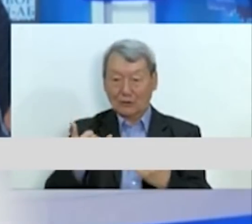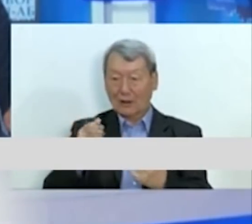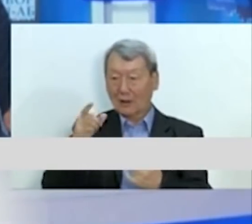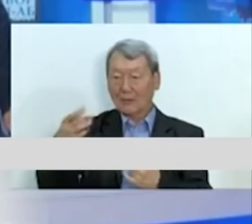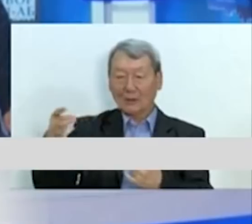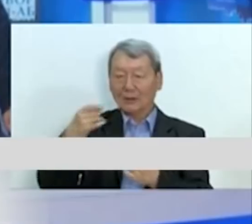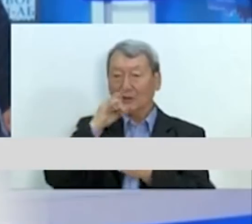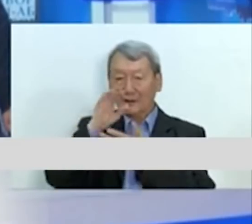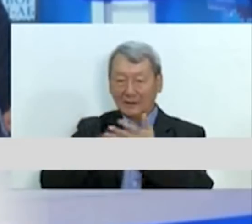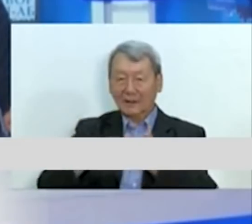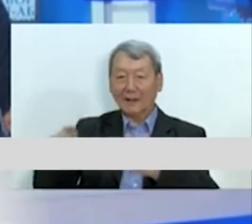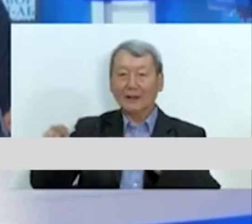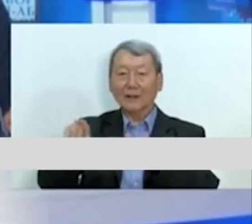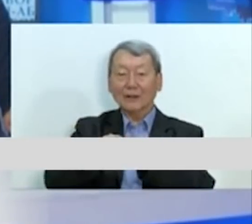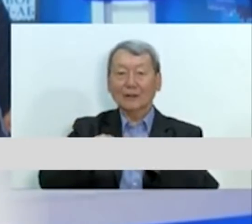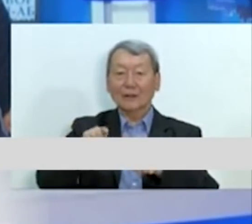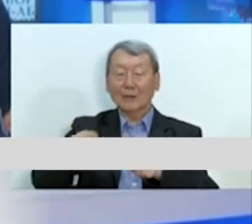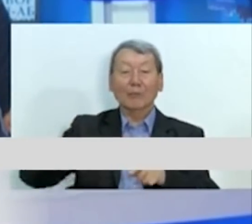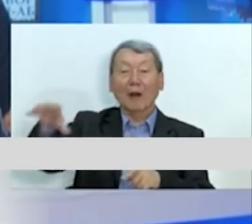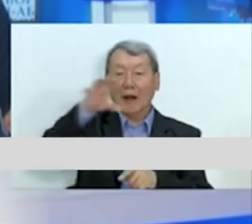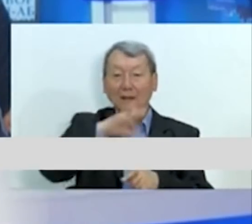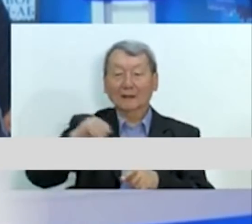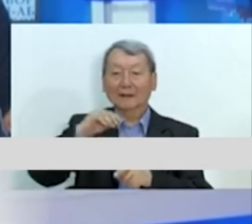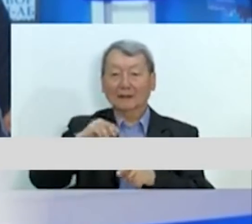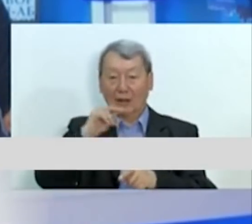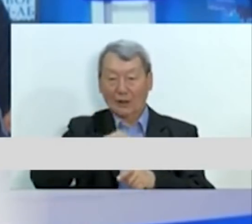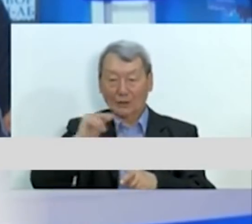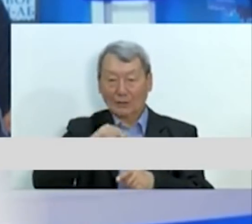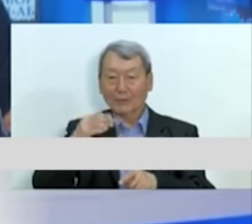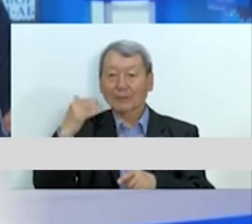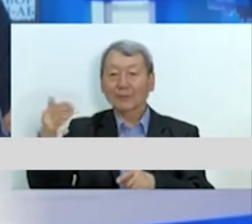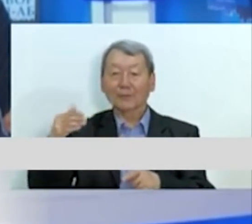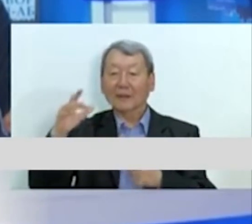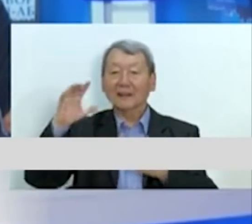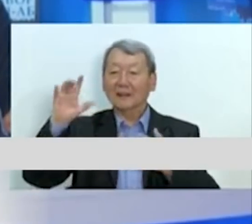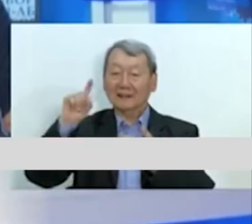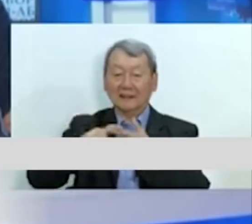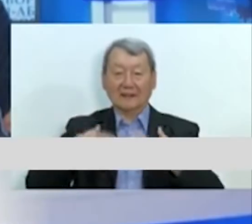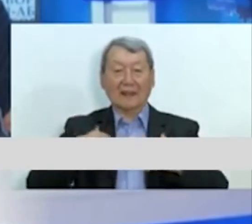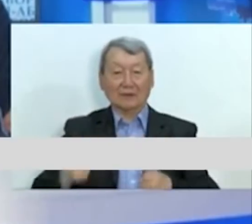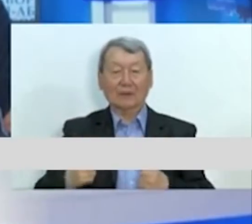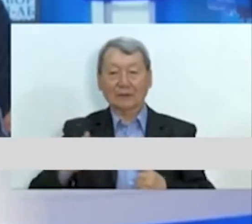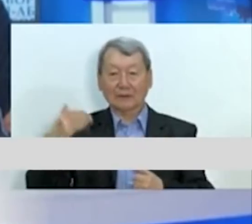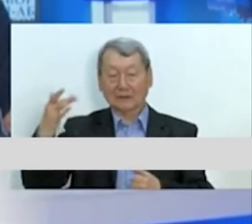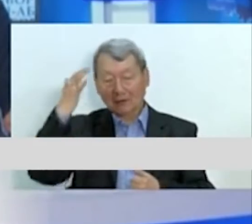аким катары кечирим сурап, бирок ошол эле учурда мунун баардык иштердин баардыгы сиздердин ден соолугуңуздарга кам көрүү